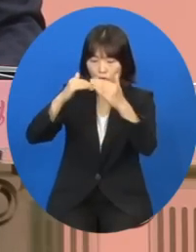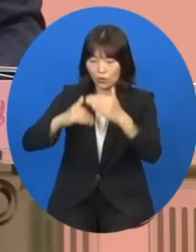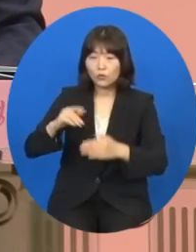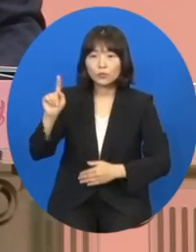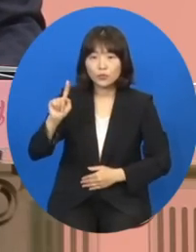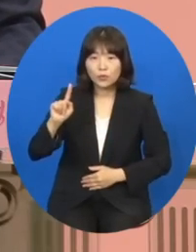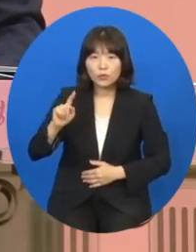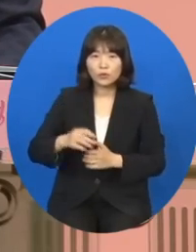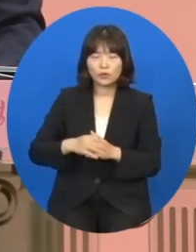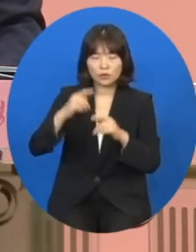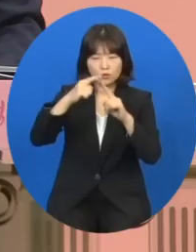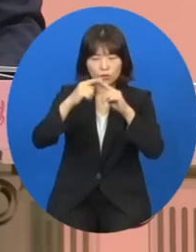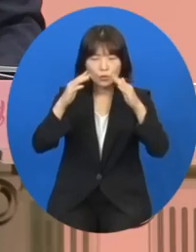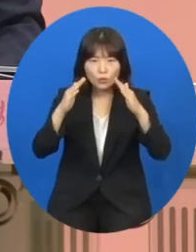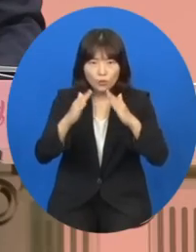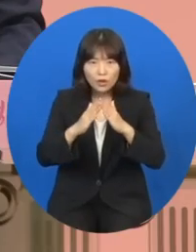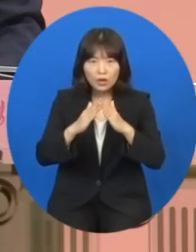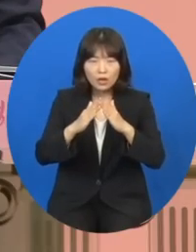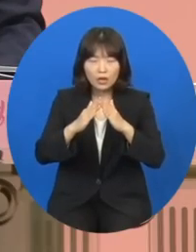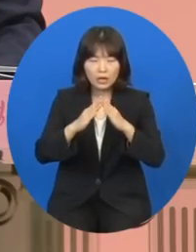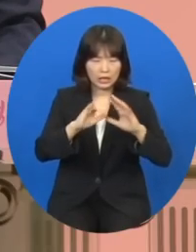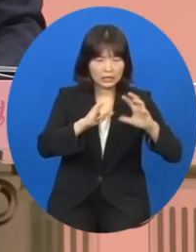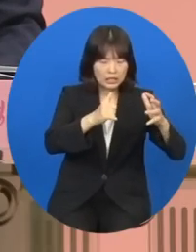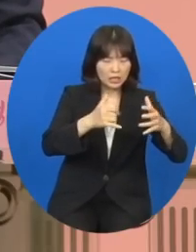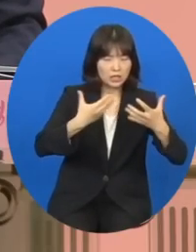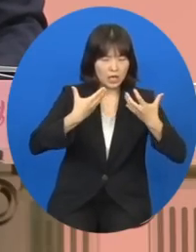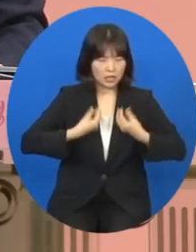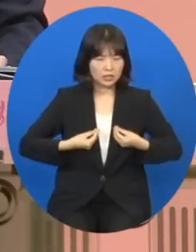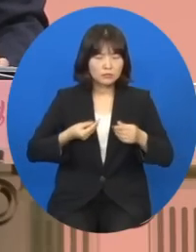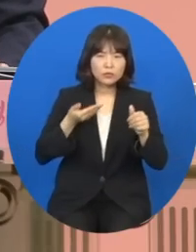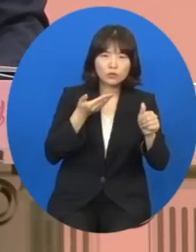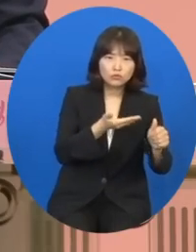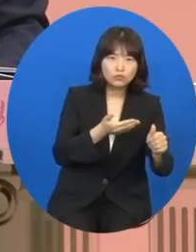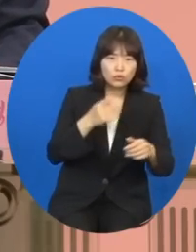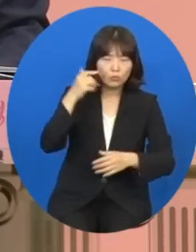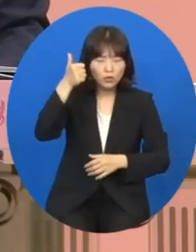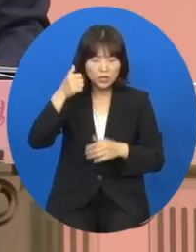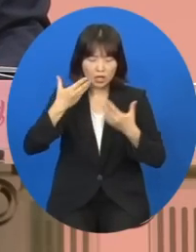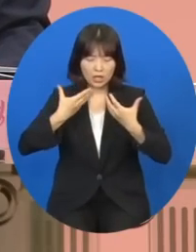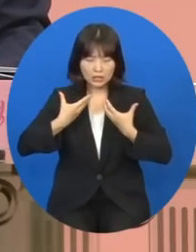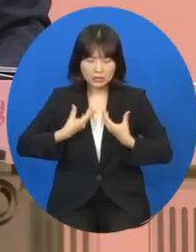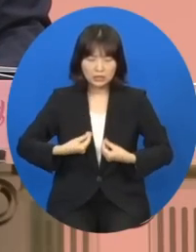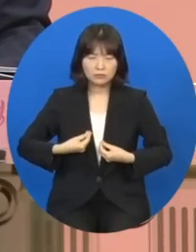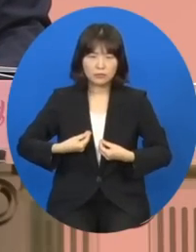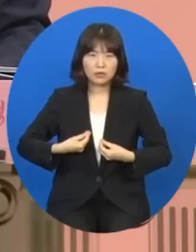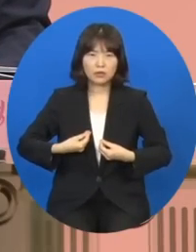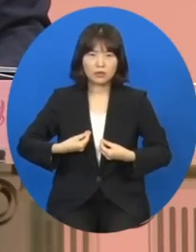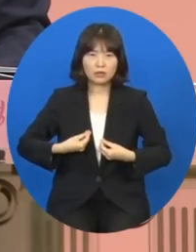아 교회가 세상을 실 많게 하고 목사님을 실 많게 할 때 어떻게 하십니까